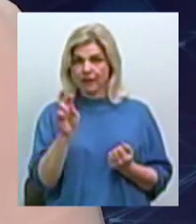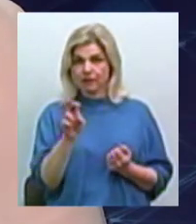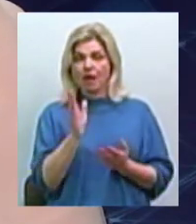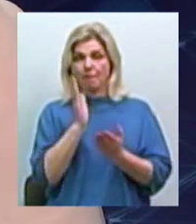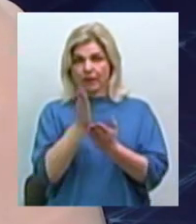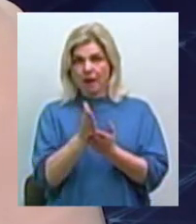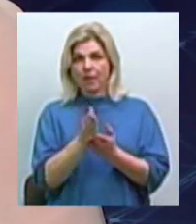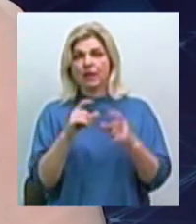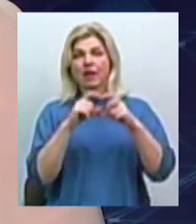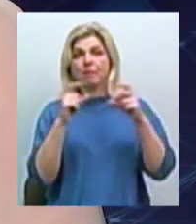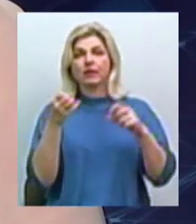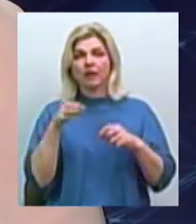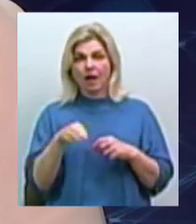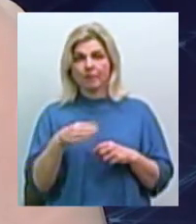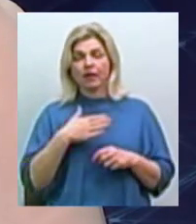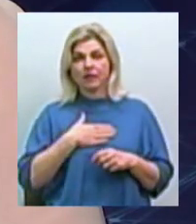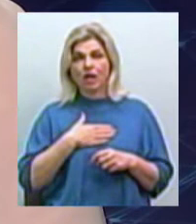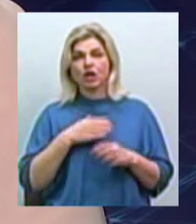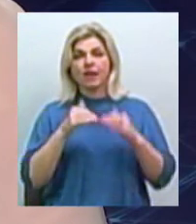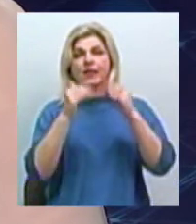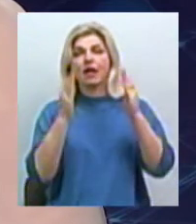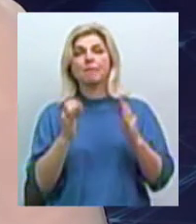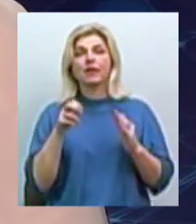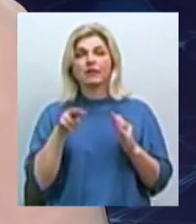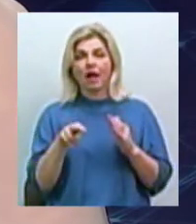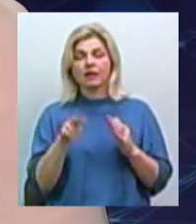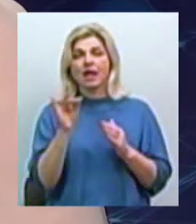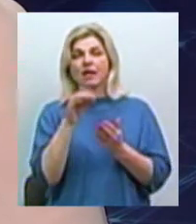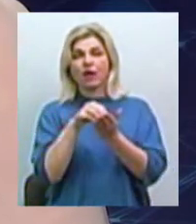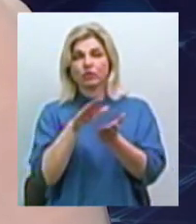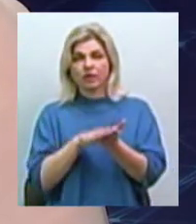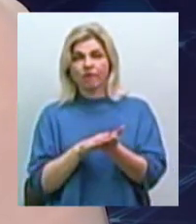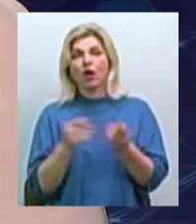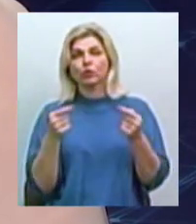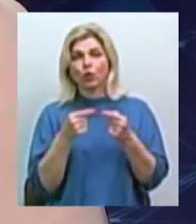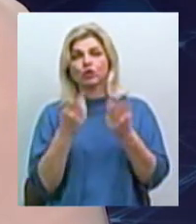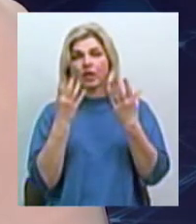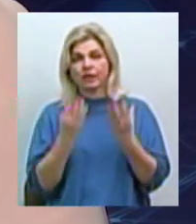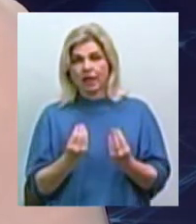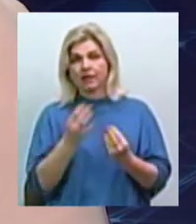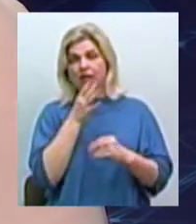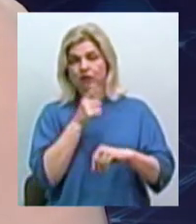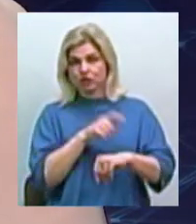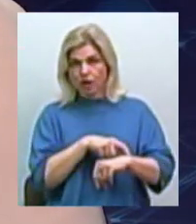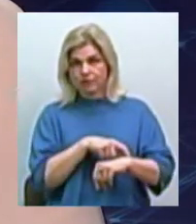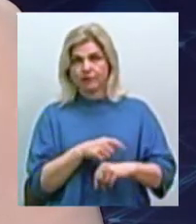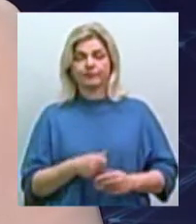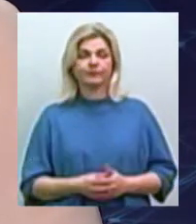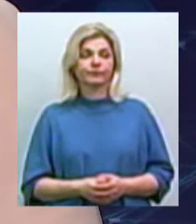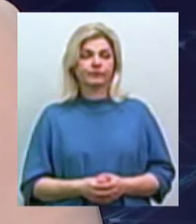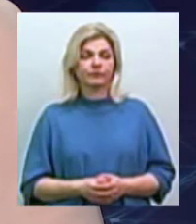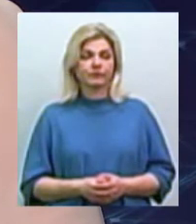до департаменту, в наших терміналах зареєструватись на певний день і певний час. У нас